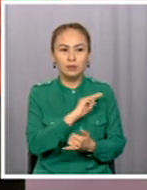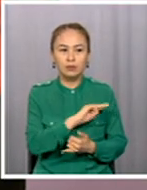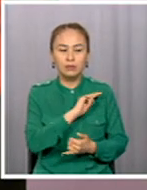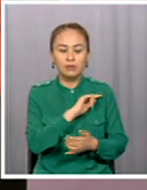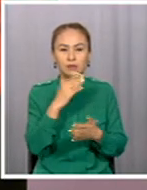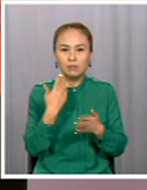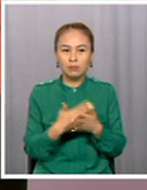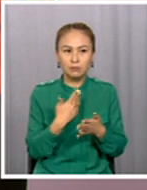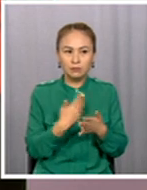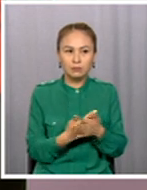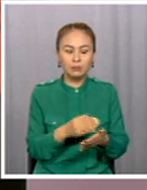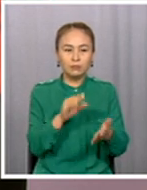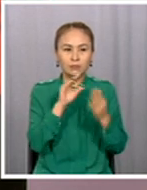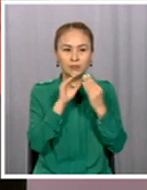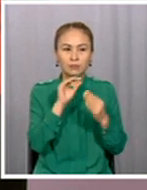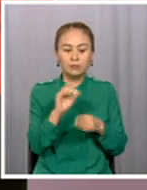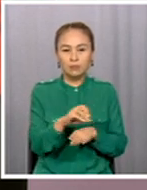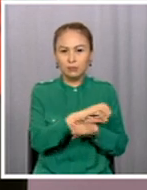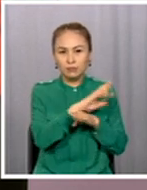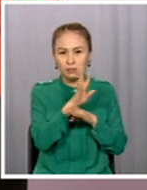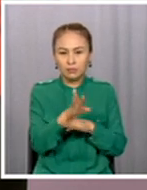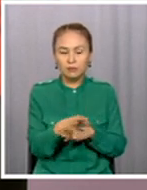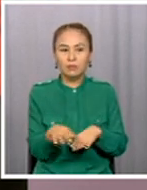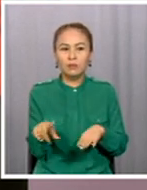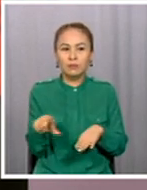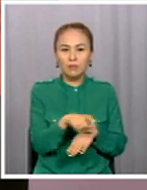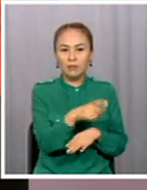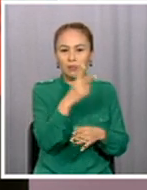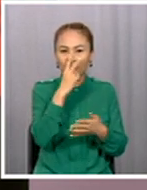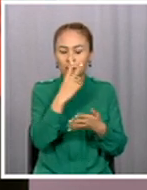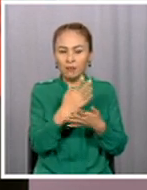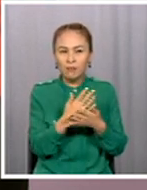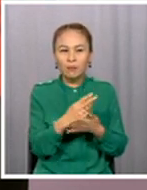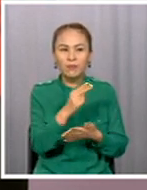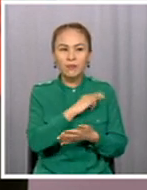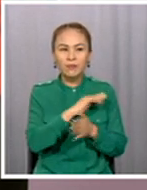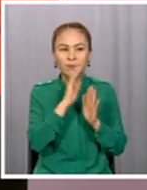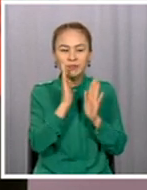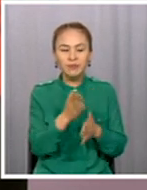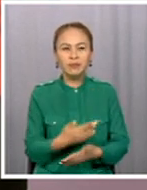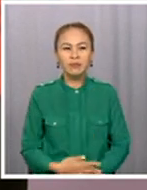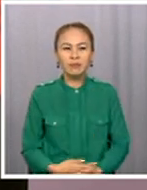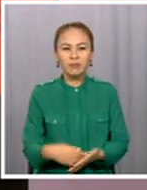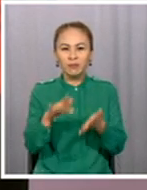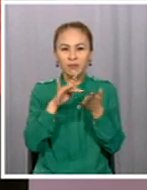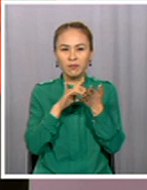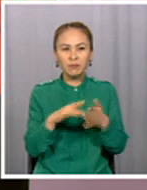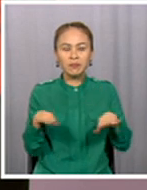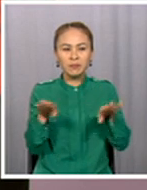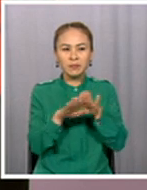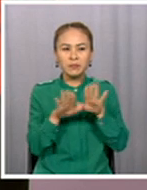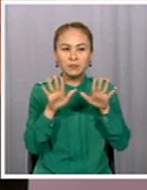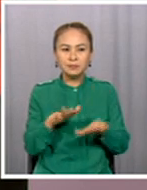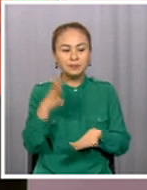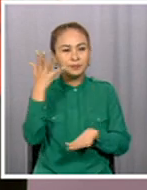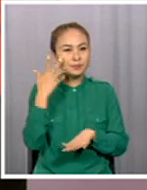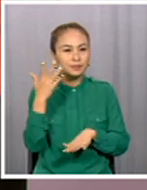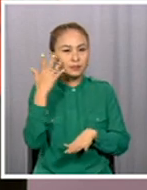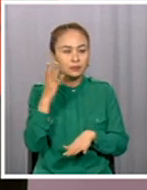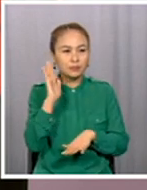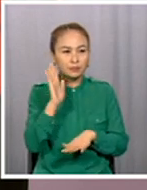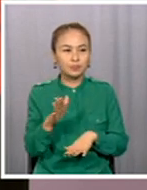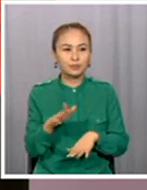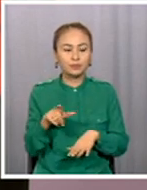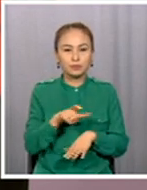Мысалы, көлікпен қамтамасыз етіп, жол көрсетуші қызмет көрсетеді. Туристік бағытпен жүрген кезде, жол